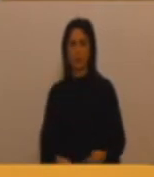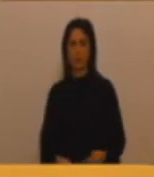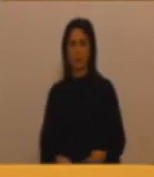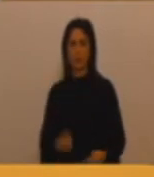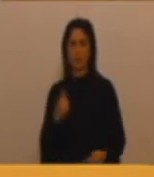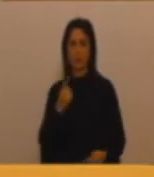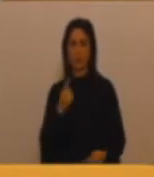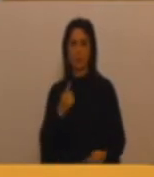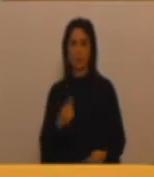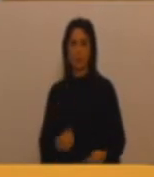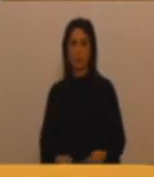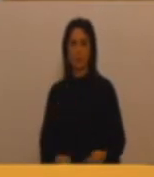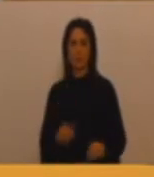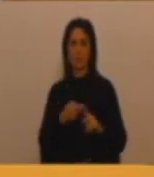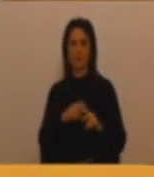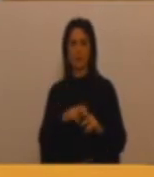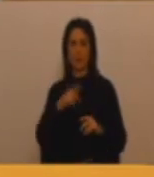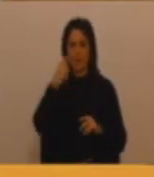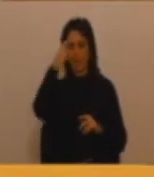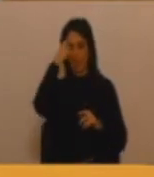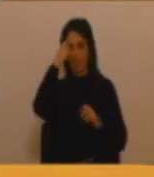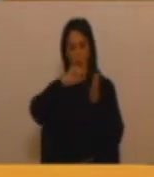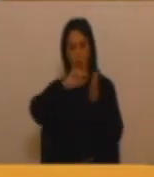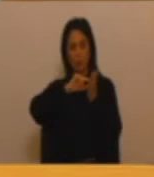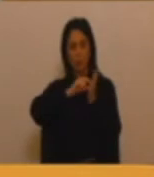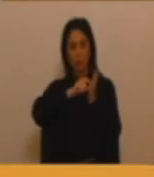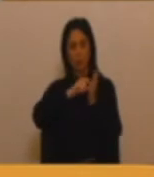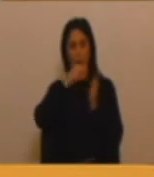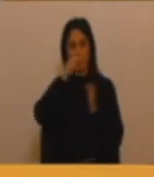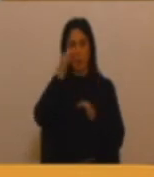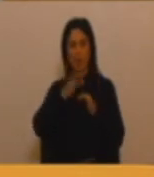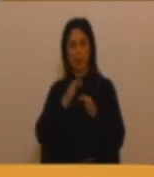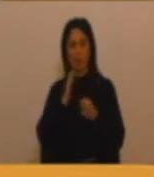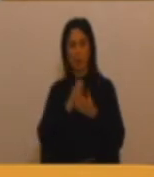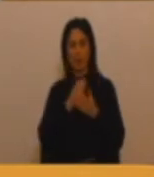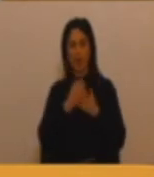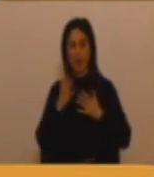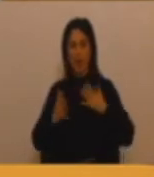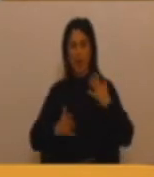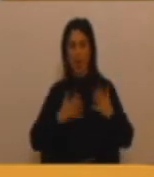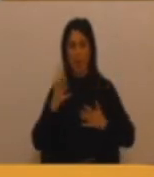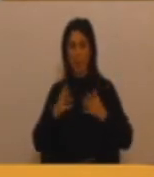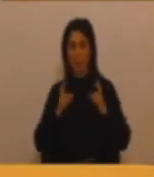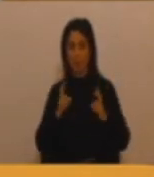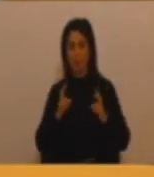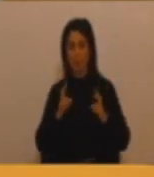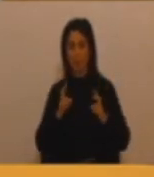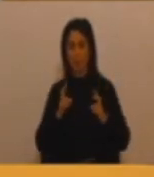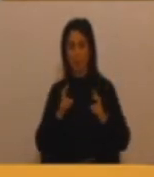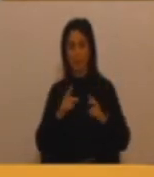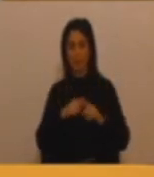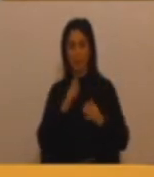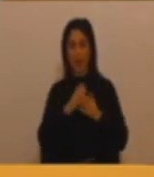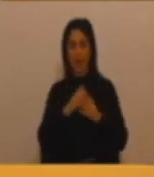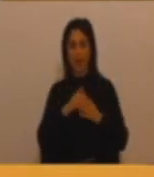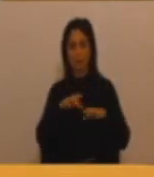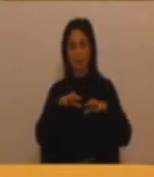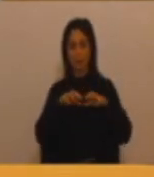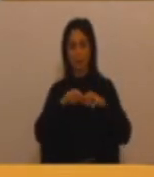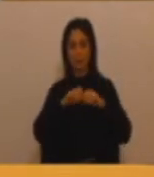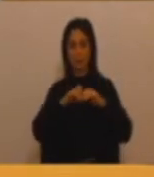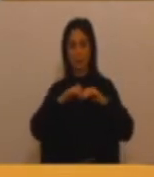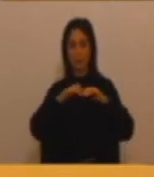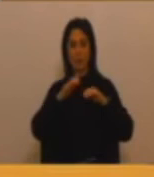პირველი ის ტვინის უჯრედები, რომლებიც პასუხს აგებენ ემოციაზე ლაბილურნი არიან და ყალიბდებიან